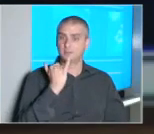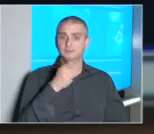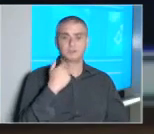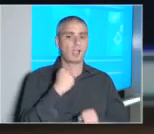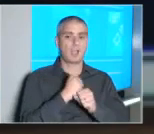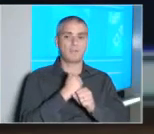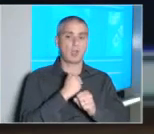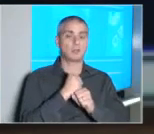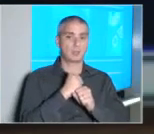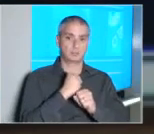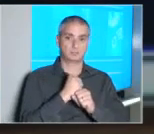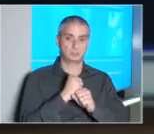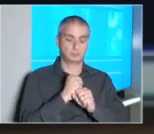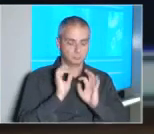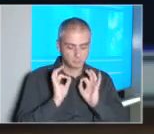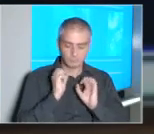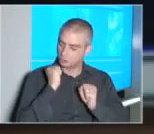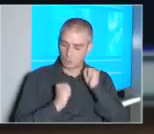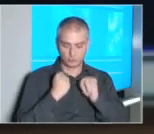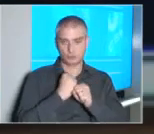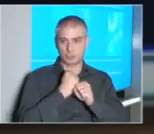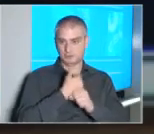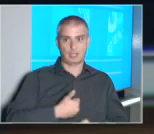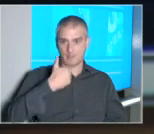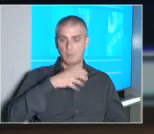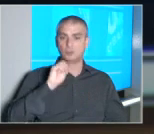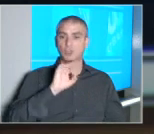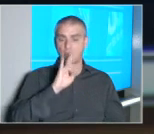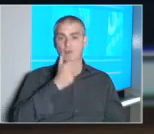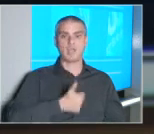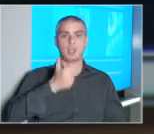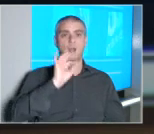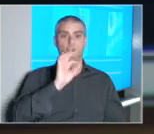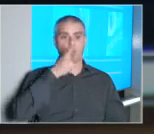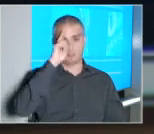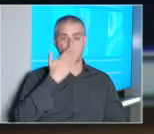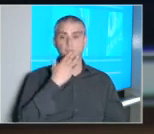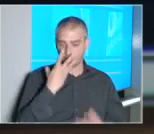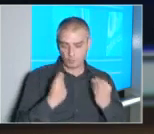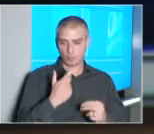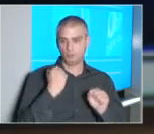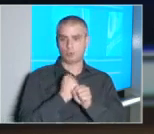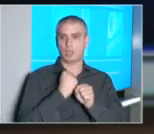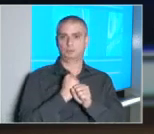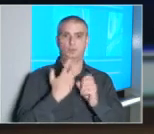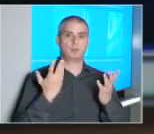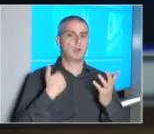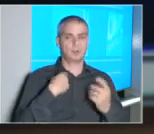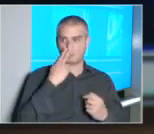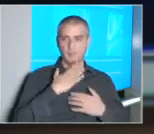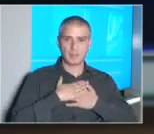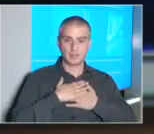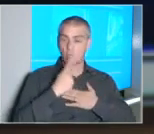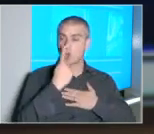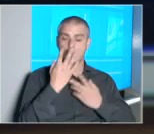שזה עבודה נמלים. שעשה משה חוגג יחד עם אנשי הנהלה של בית"ר ירושלים, וטוב שזה ככה. אני מבחינתי,